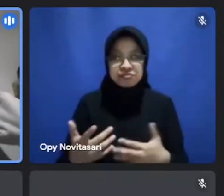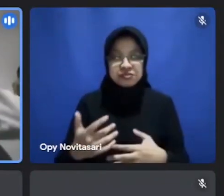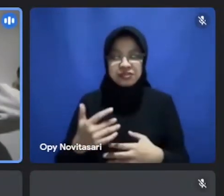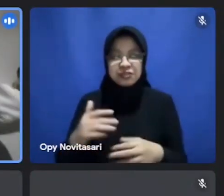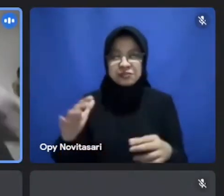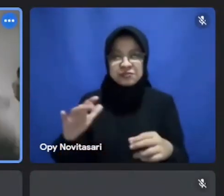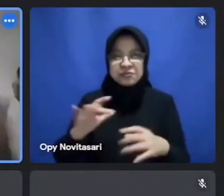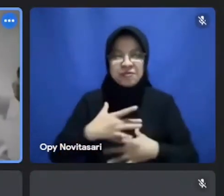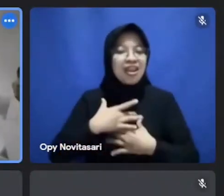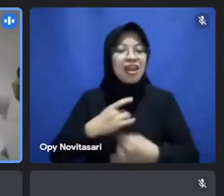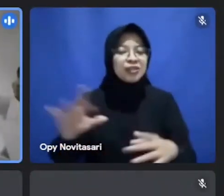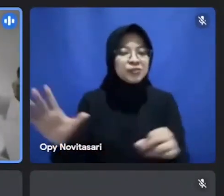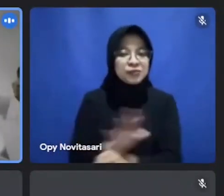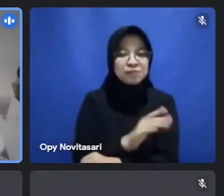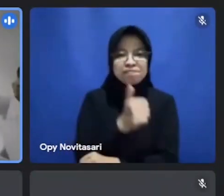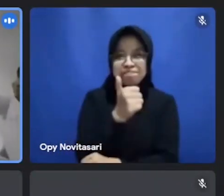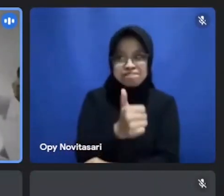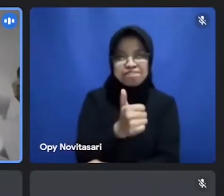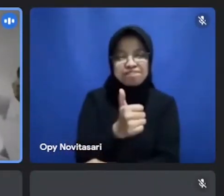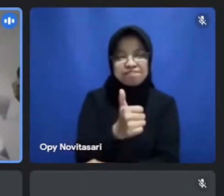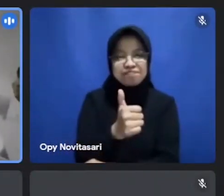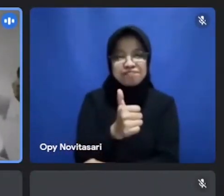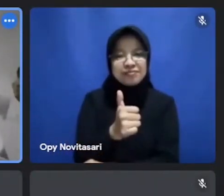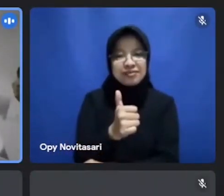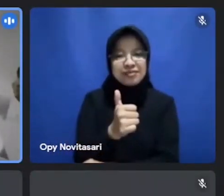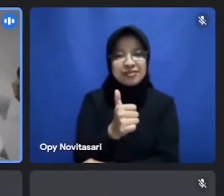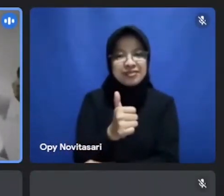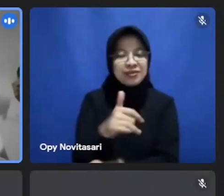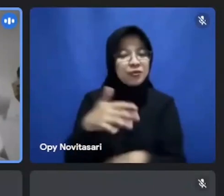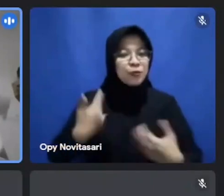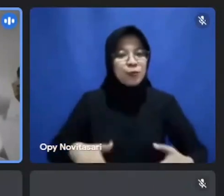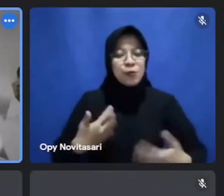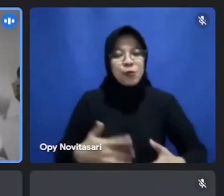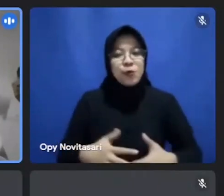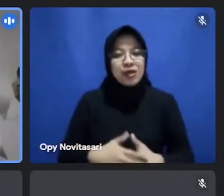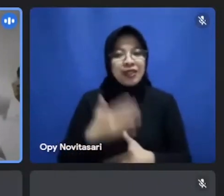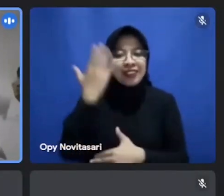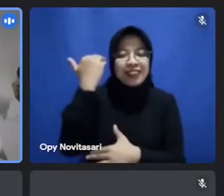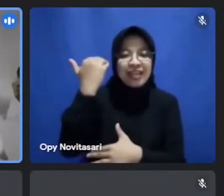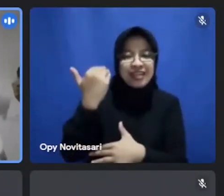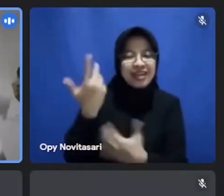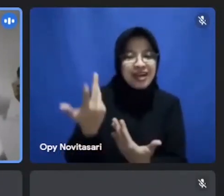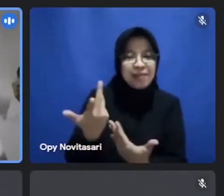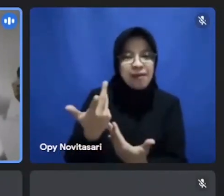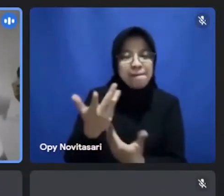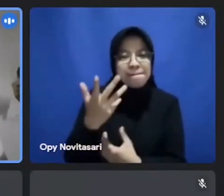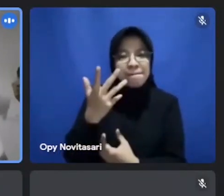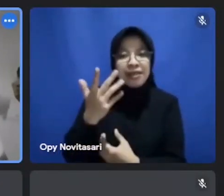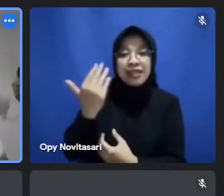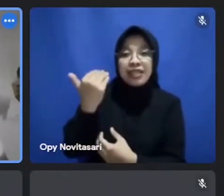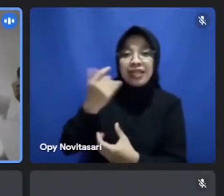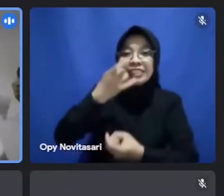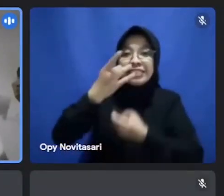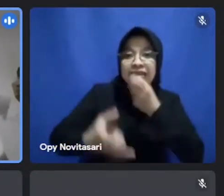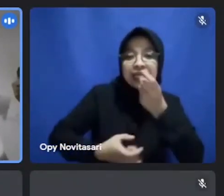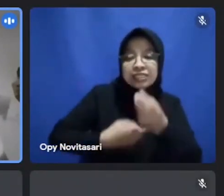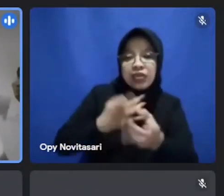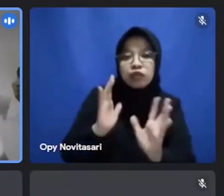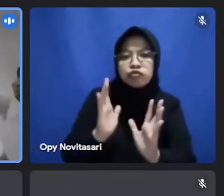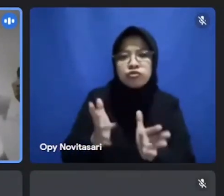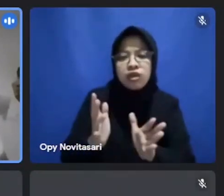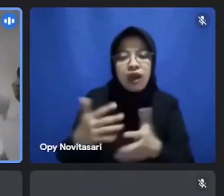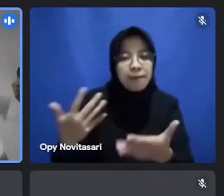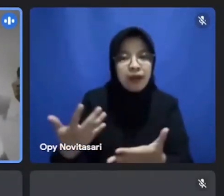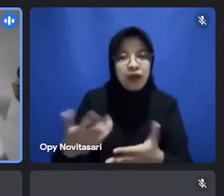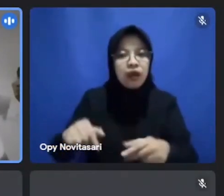ya E di mana ini tadi sekali lagi e berangkat dari apa yang sudah disampaikan tadi bahwa ini